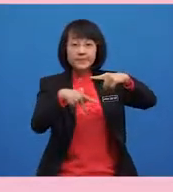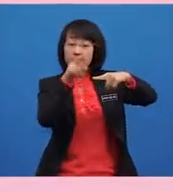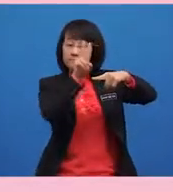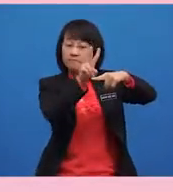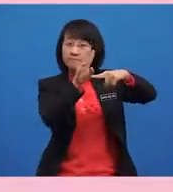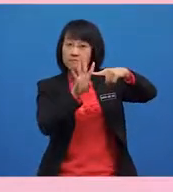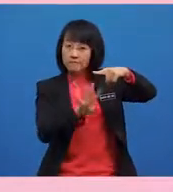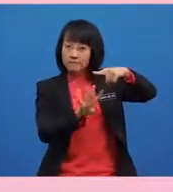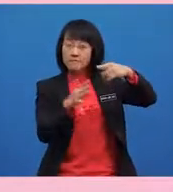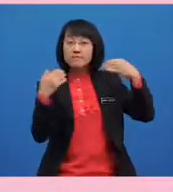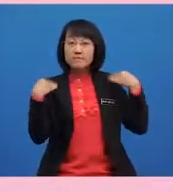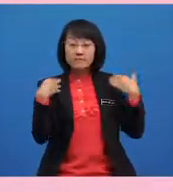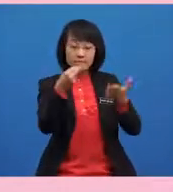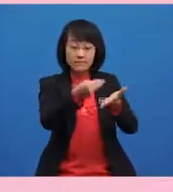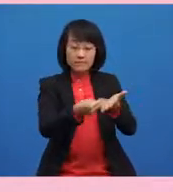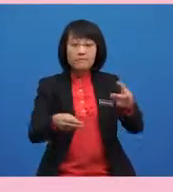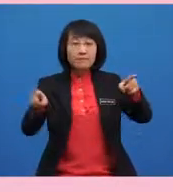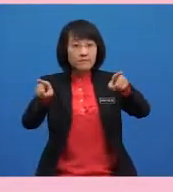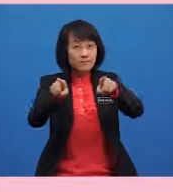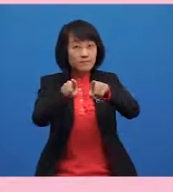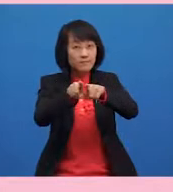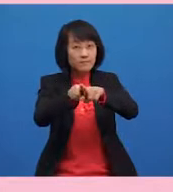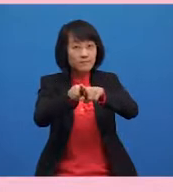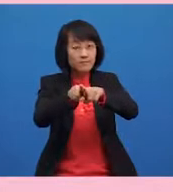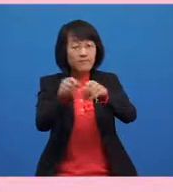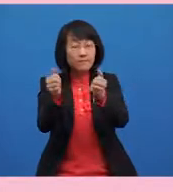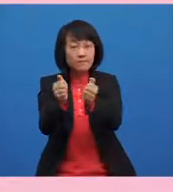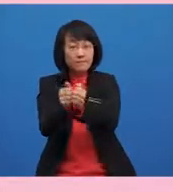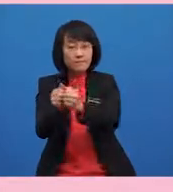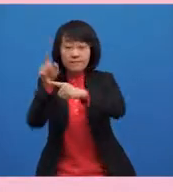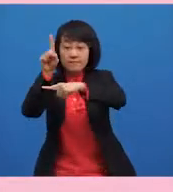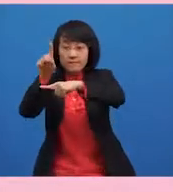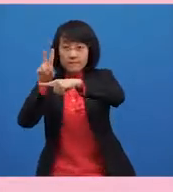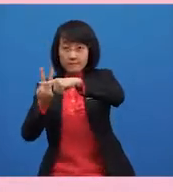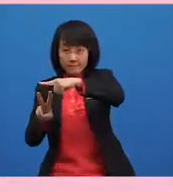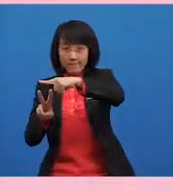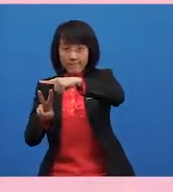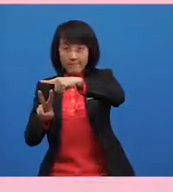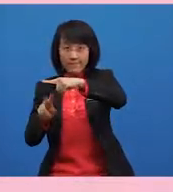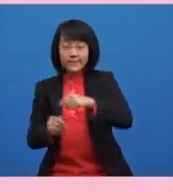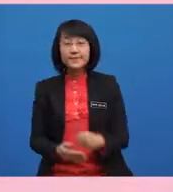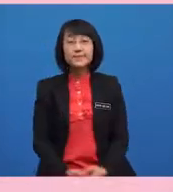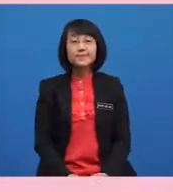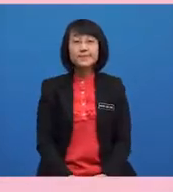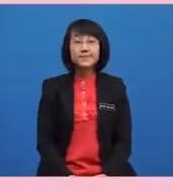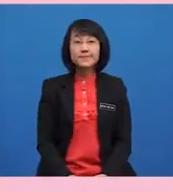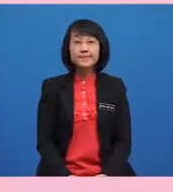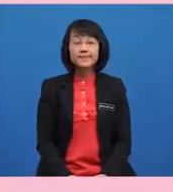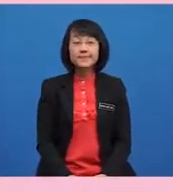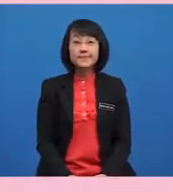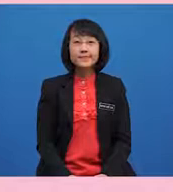mempunyai nilai yang sama dengan 1/2. Selain